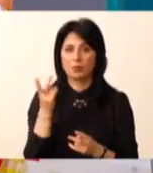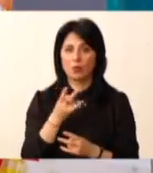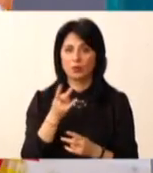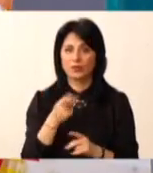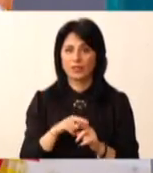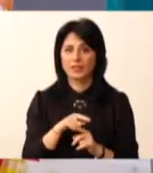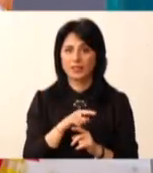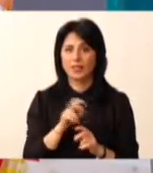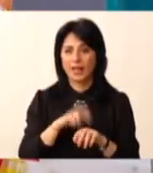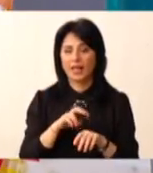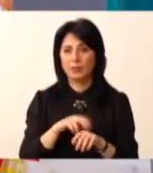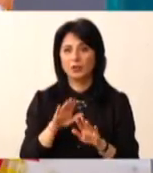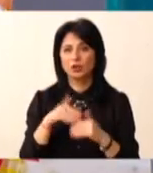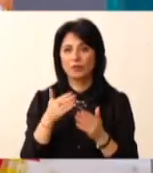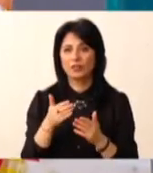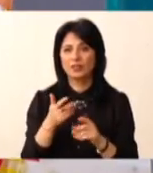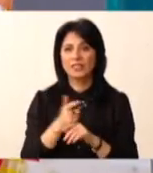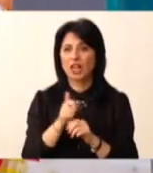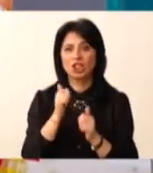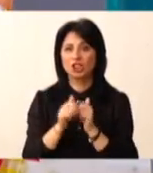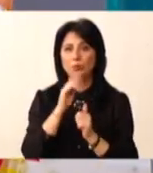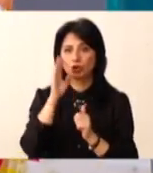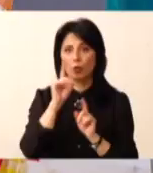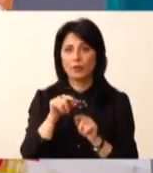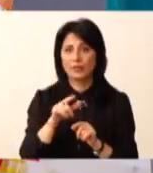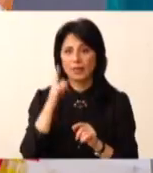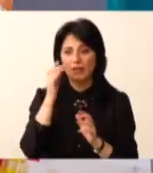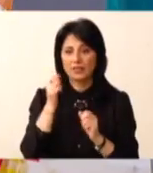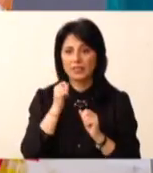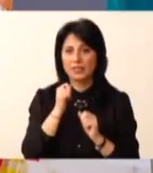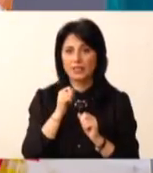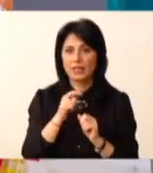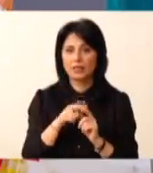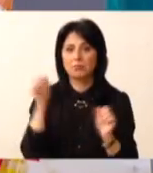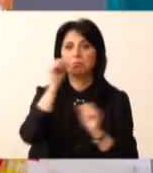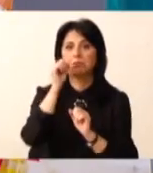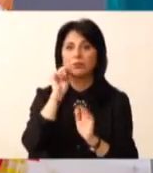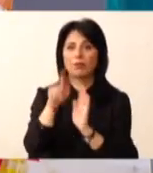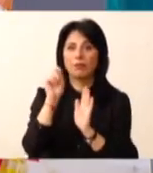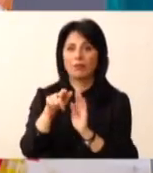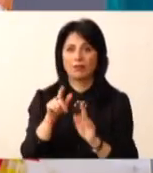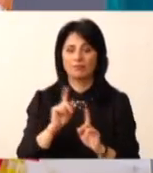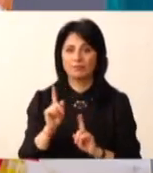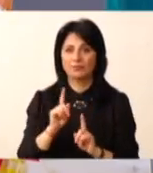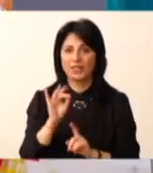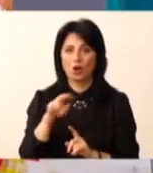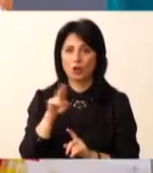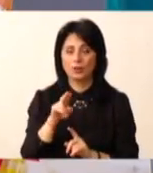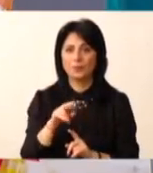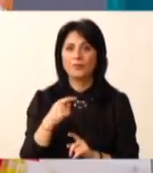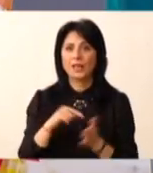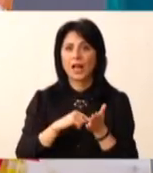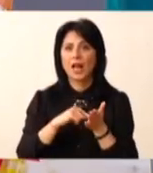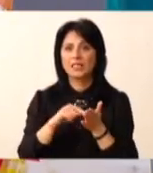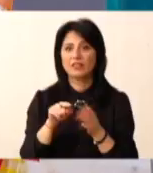უნდა, ისინი ექიმი და ძალიან ხშირად მშობელიც თავს იცავს, ერიდება იოდის ჭარბად მოხმარებას. მაგრამ მინდა